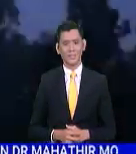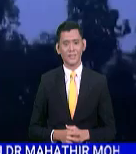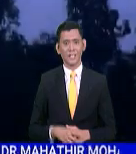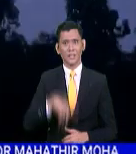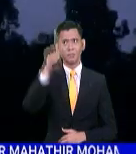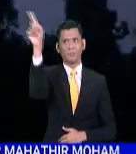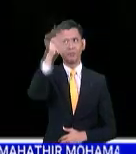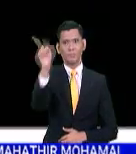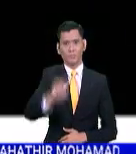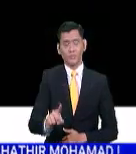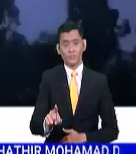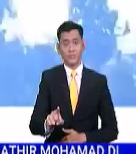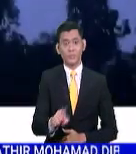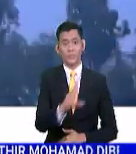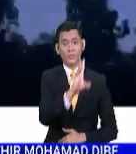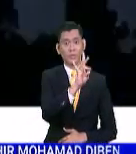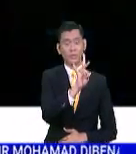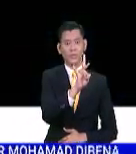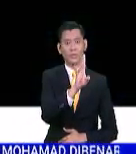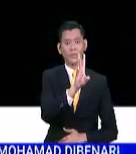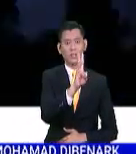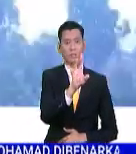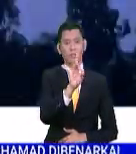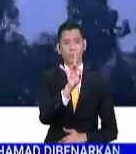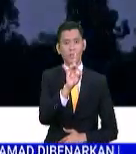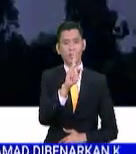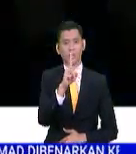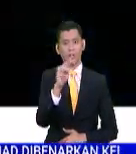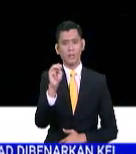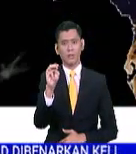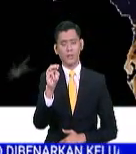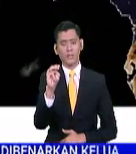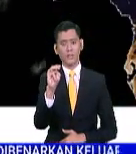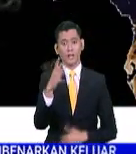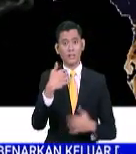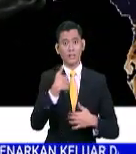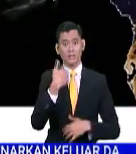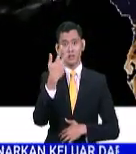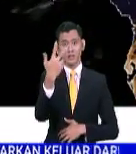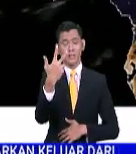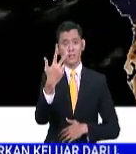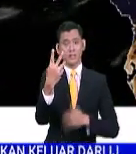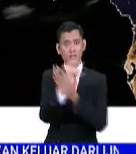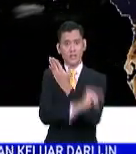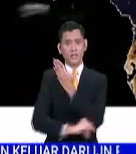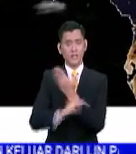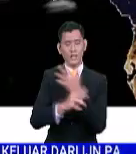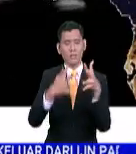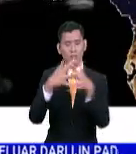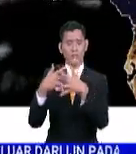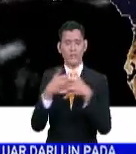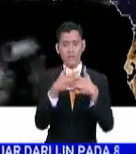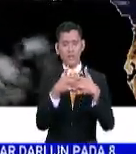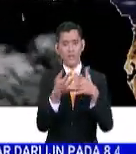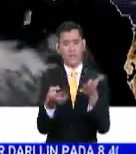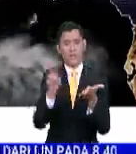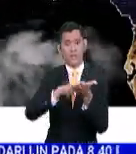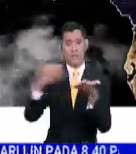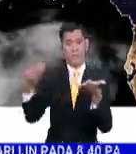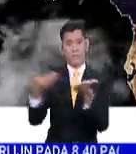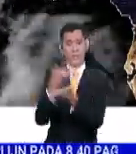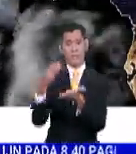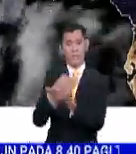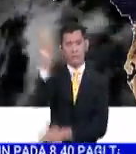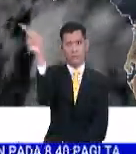Pancaran kilat sepanjang 768 kilometer merentasi 3 negeri di Amerika Syarikat mencipta rekod baharu